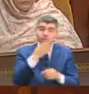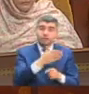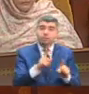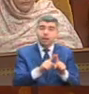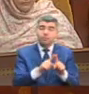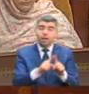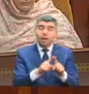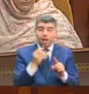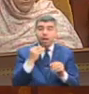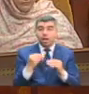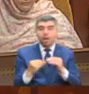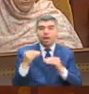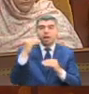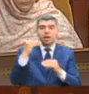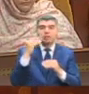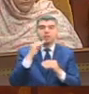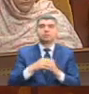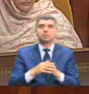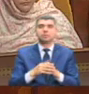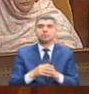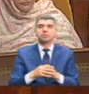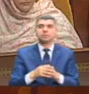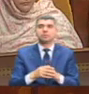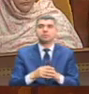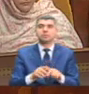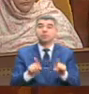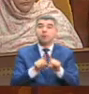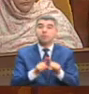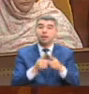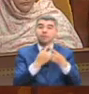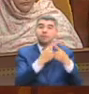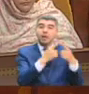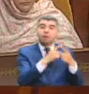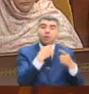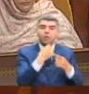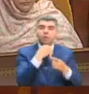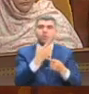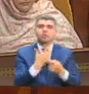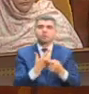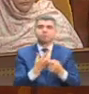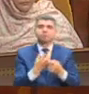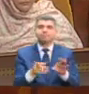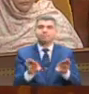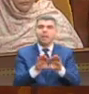باهظة، وهذا الشيء كينعكس أيضا على الاستهلاك ديالهم في واحد العدد ديال الميادين.